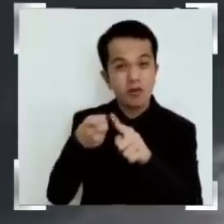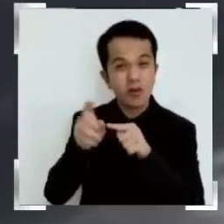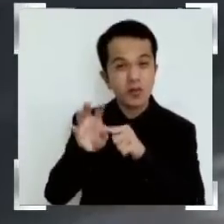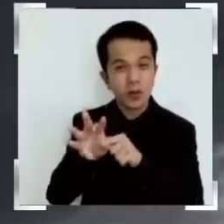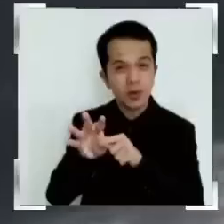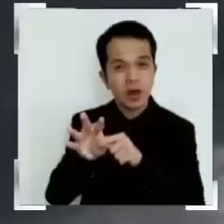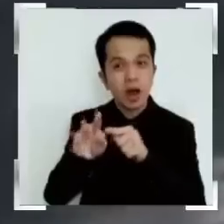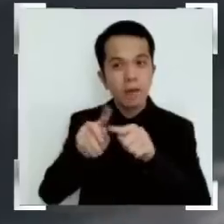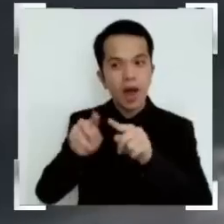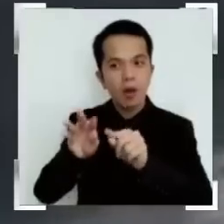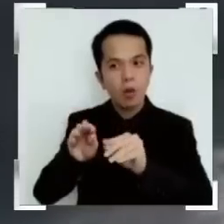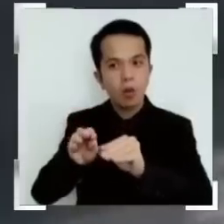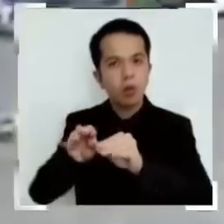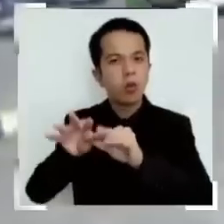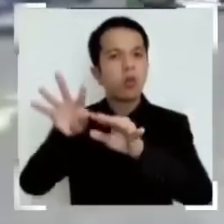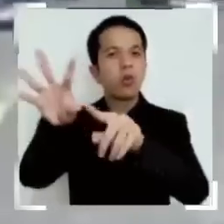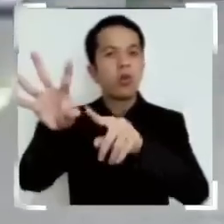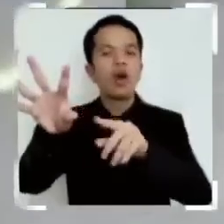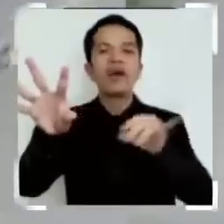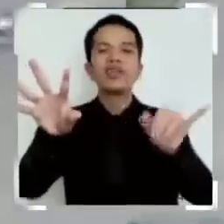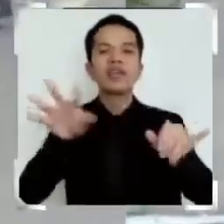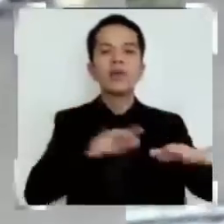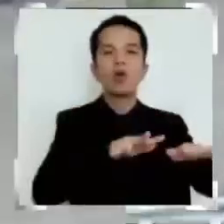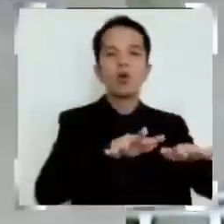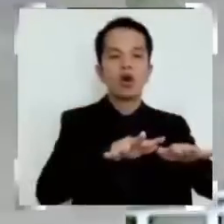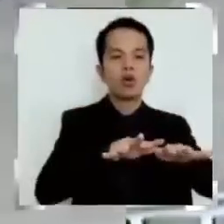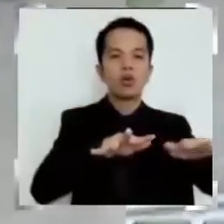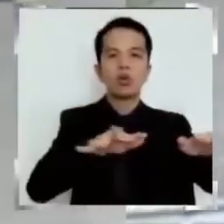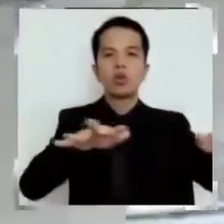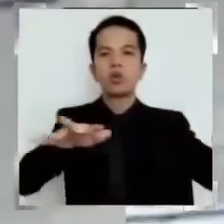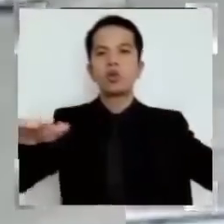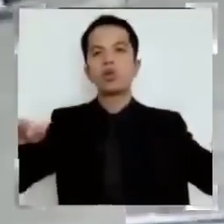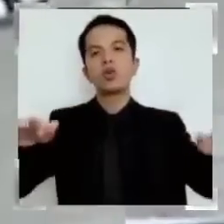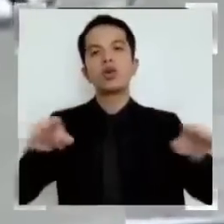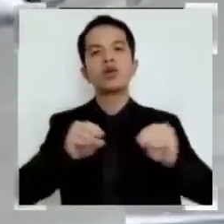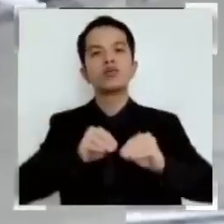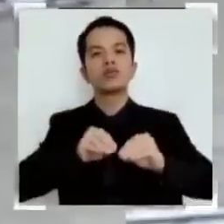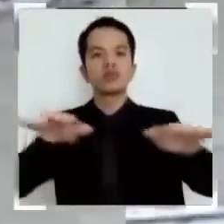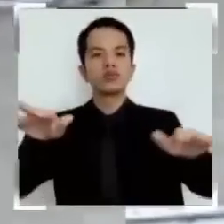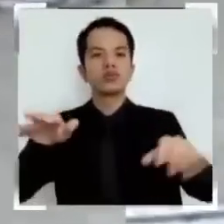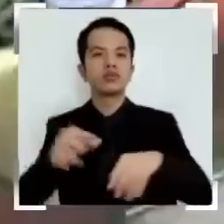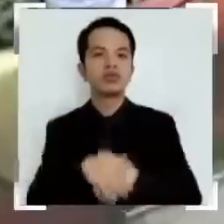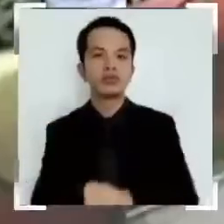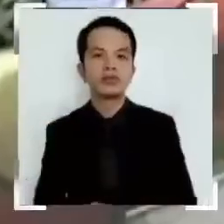lalayo, mas malawak. Itong earthquake is tectonic and